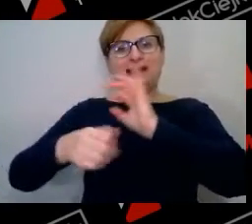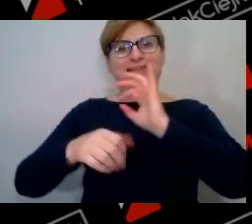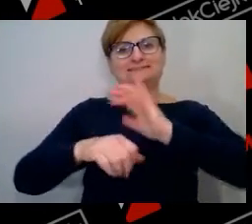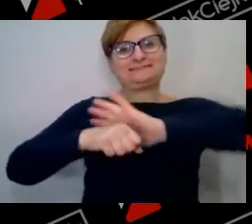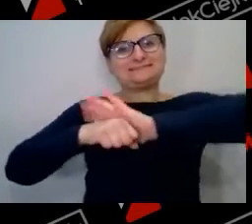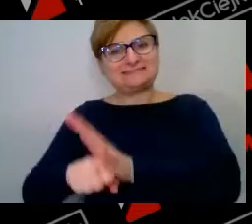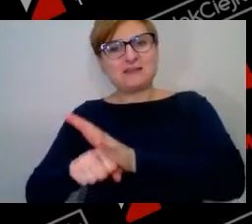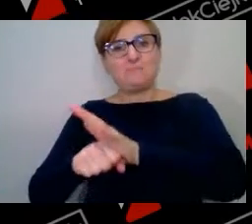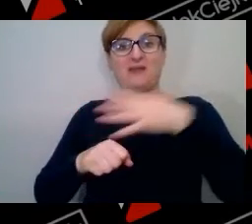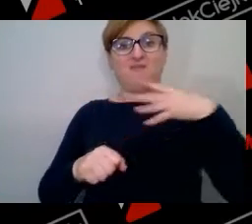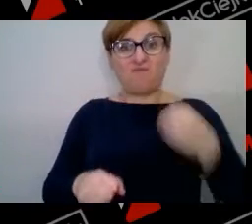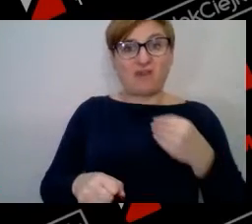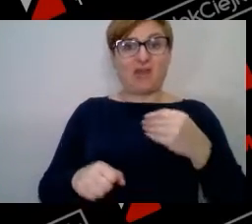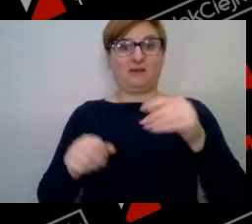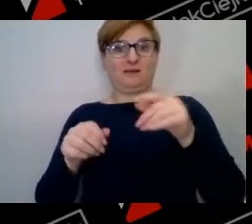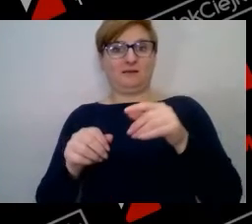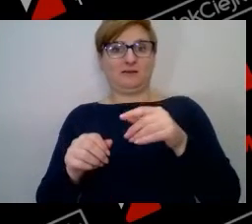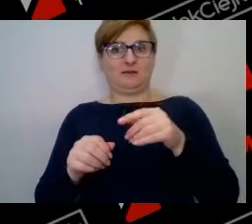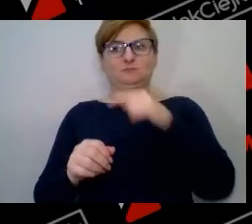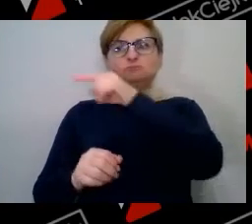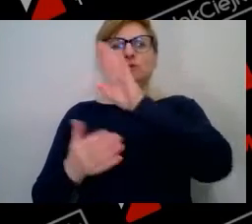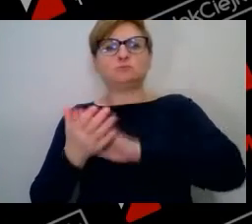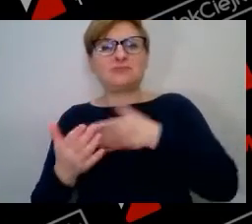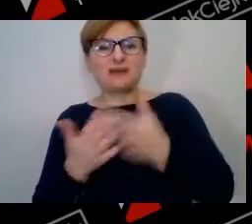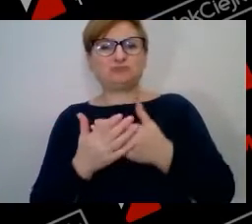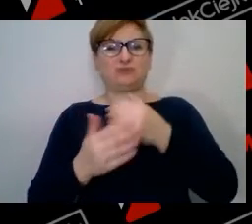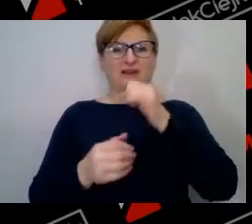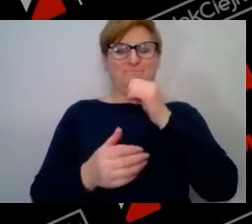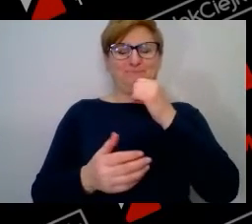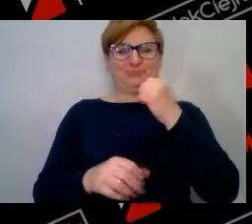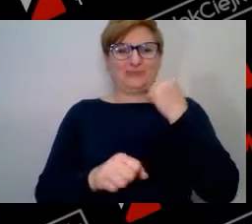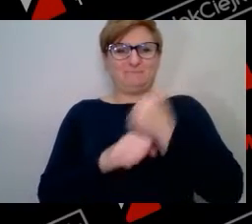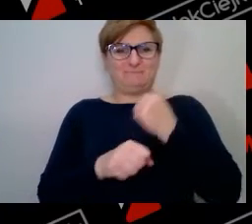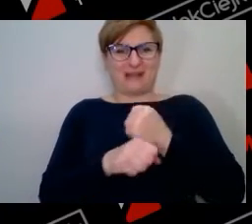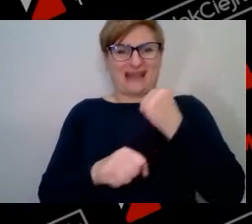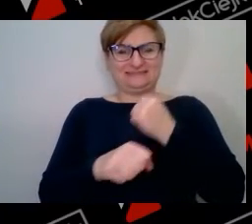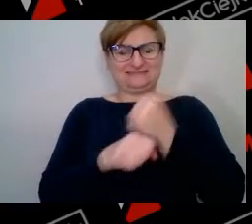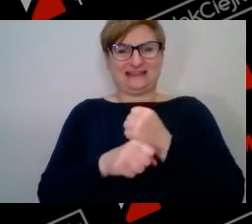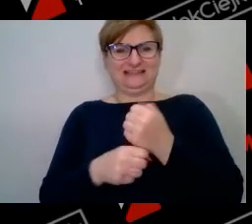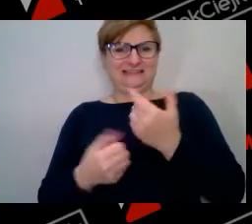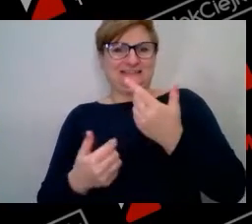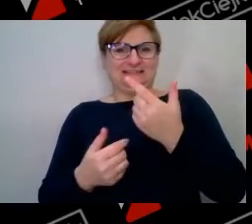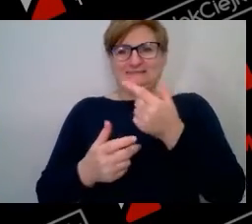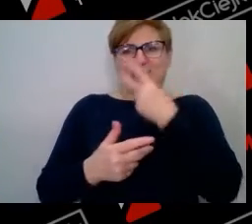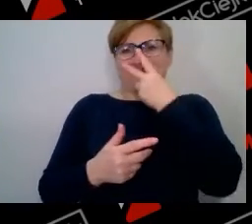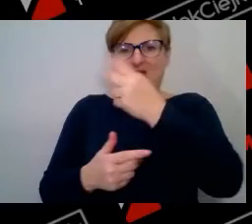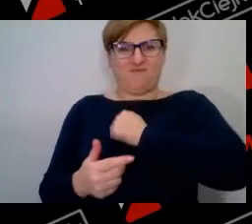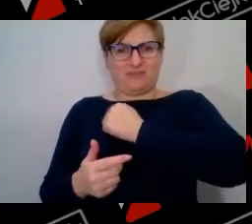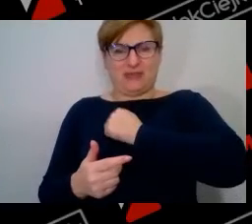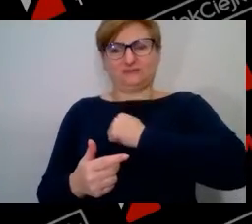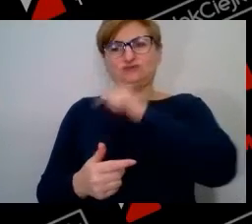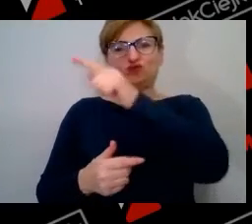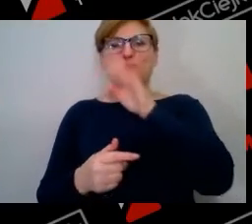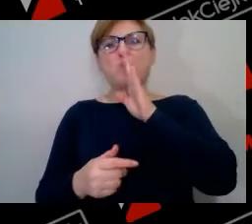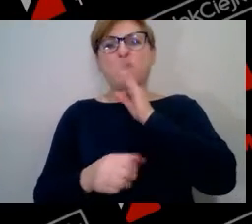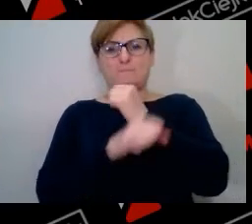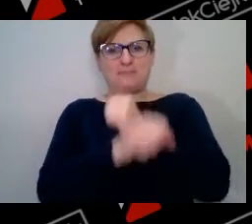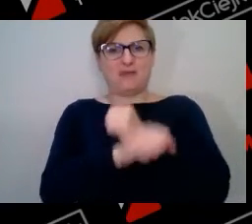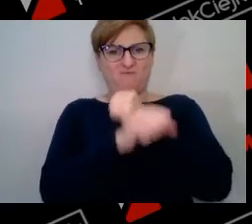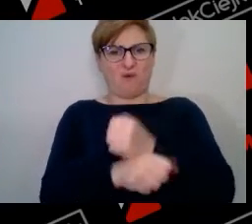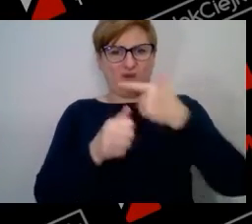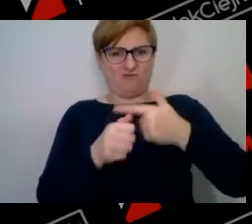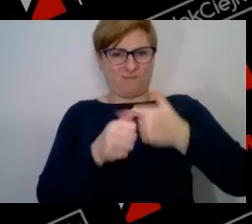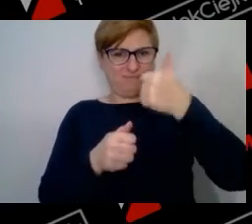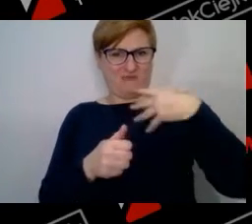Niedoceniana, niedostrzegalna praca, przezroczysta praca to jest niewolnictwo XXI wieku. Każda praca ma swoją